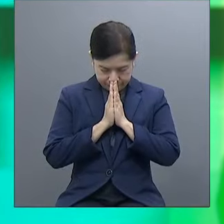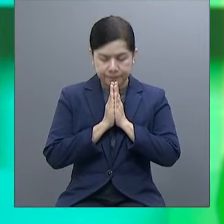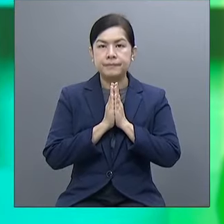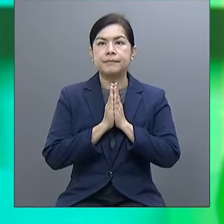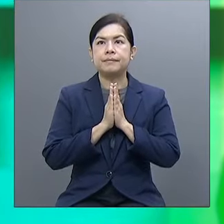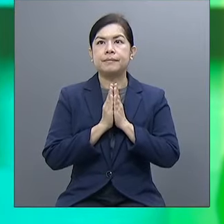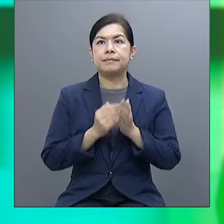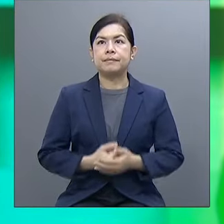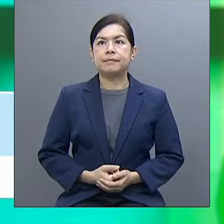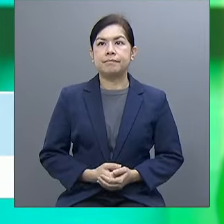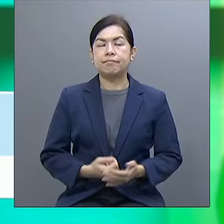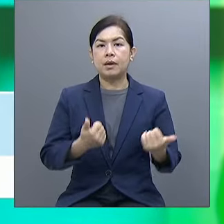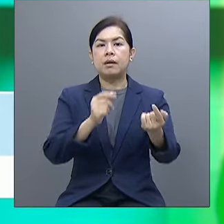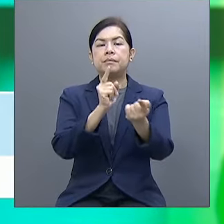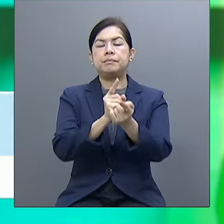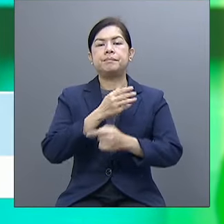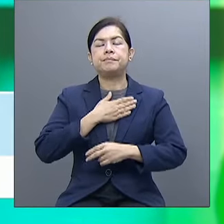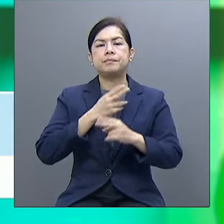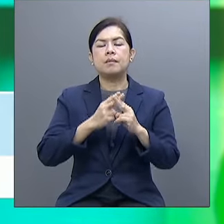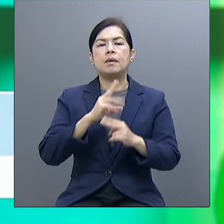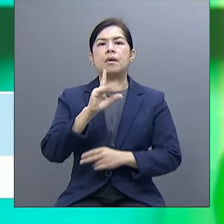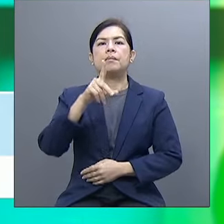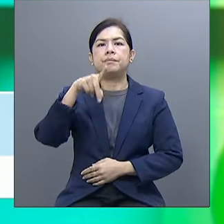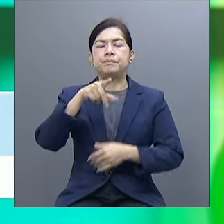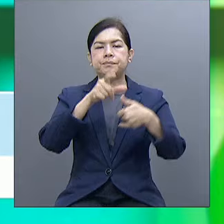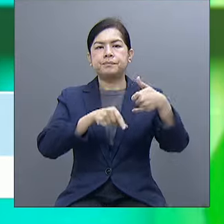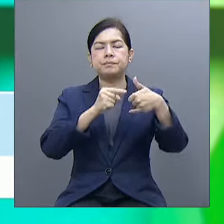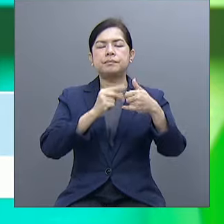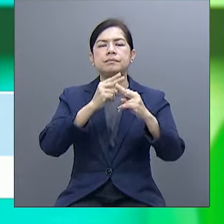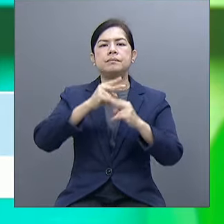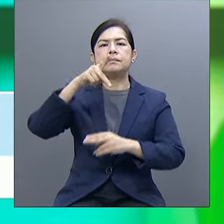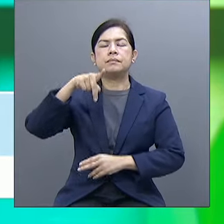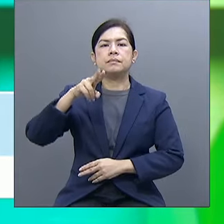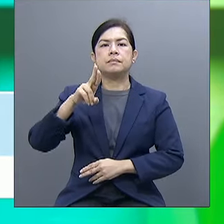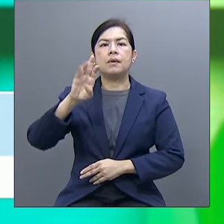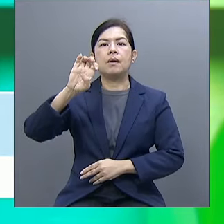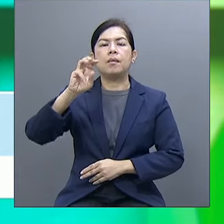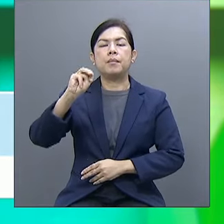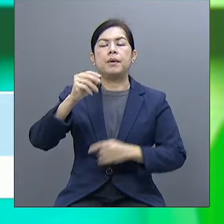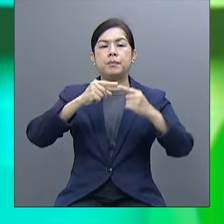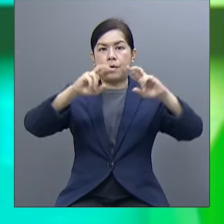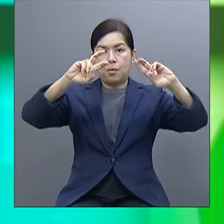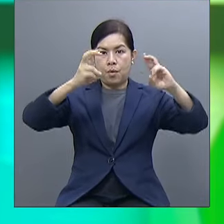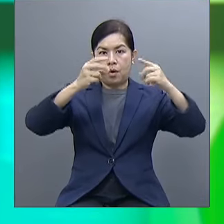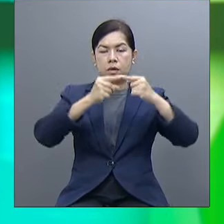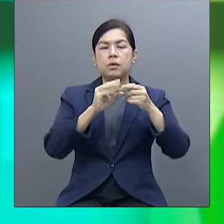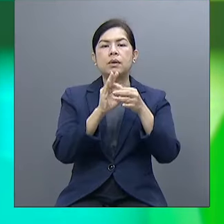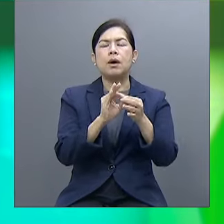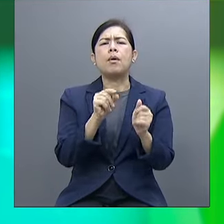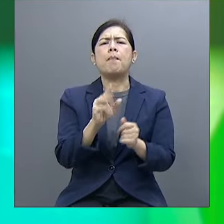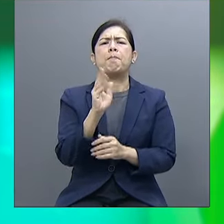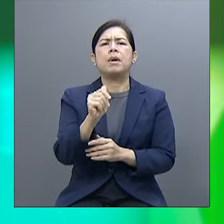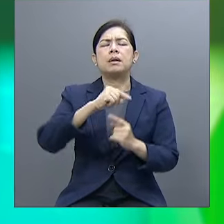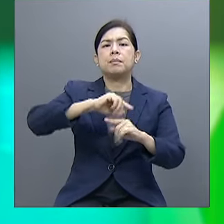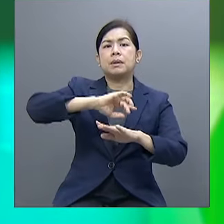สวัสดีค่ะคุณผู้ชมวันนี้พบกับชมพู่พัชชาและน้องพีนพิชยาพรในช่วงของนครฮิวใจนะคะคุณผู้ชมเราจะมาพูดถึงเรื่องของความปลอดภัยใน